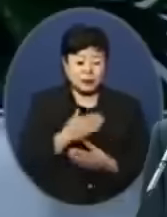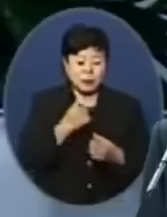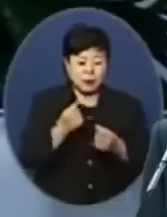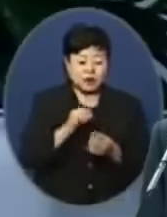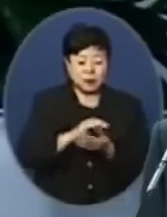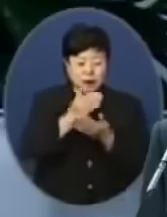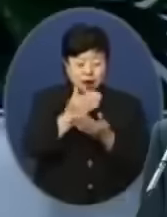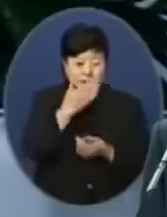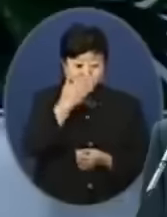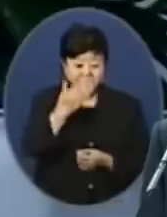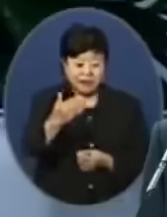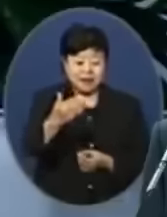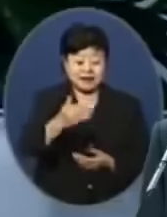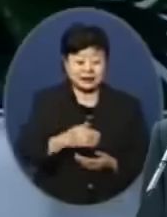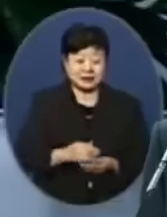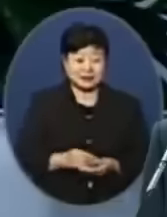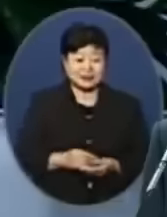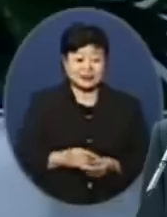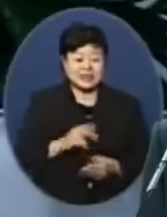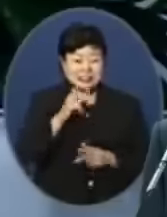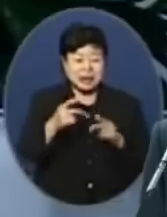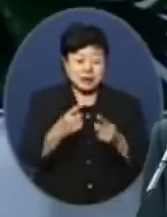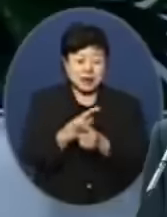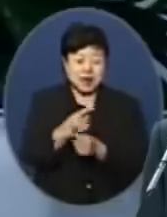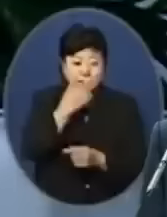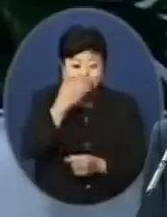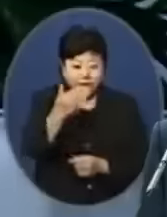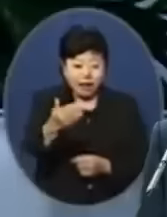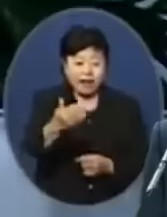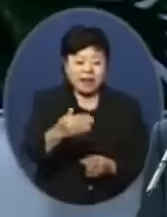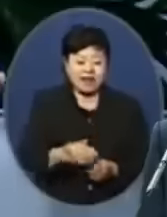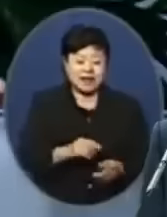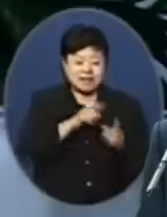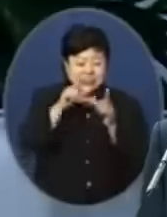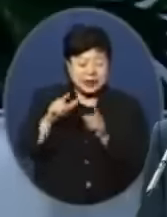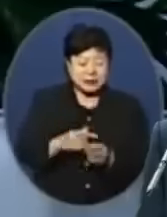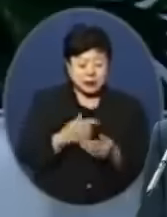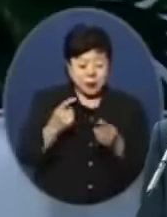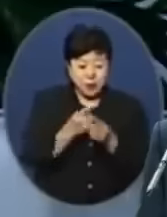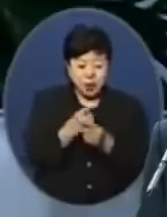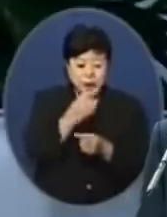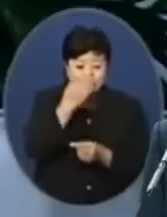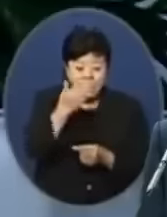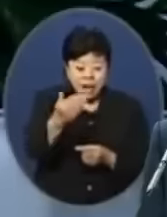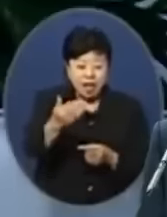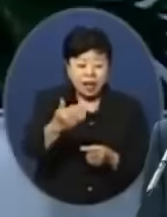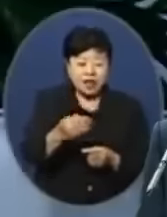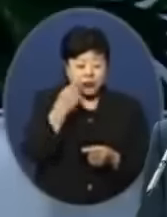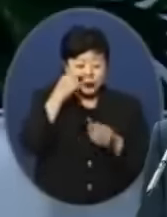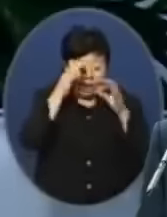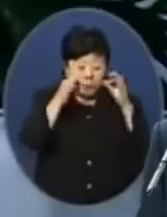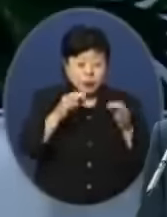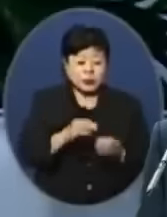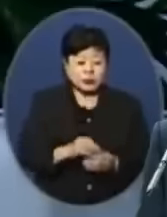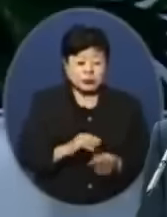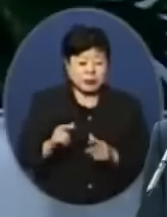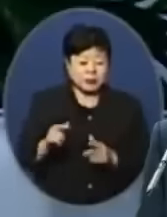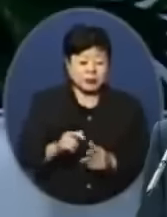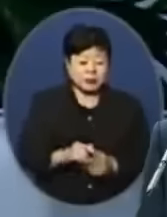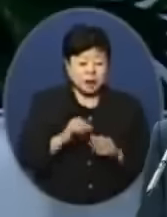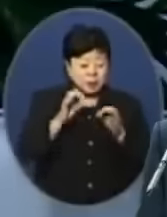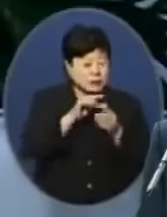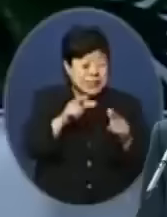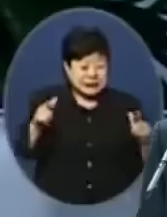건강도 변화시킬 수 있고 사업도 변화시킬 수 있고 생활도 변화시킬 수 있고 눈에 보이는 모든 만물은